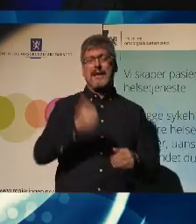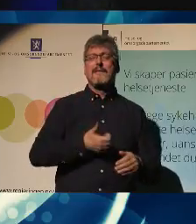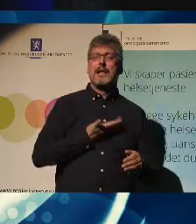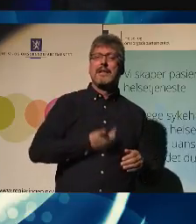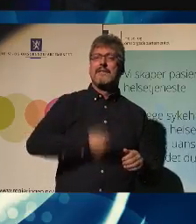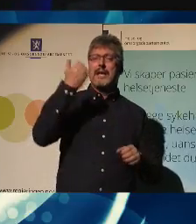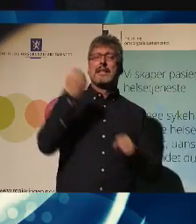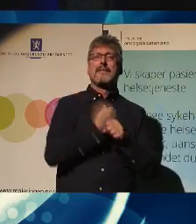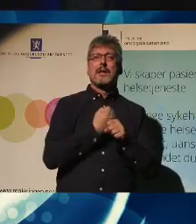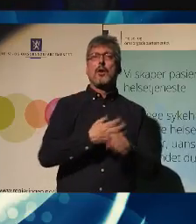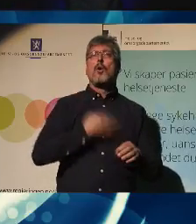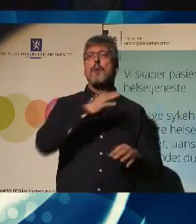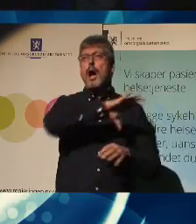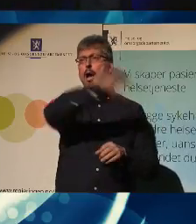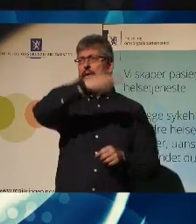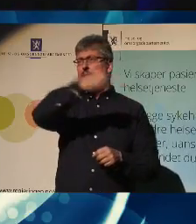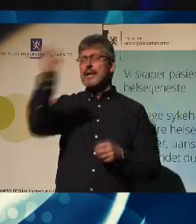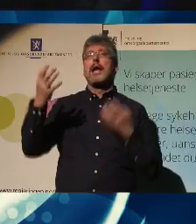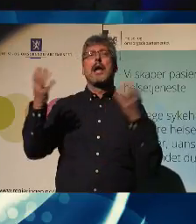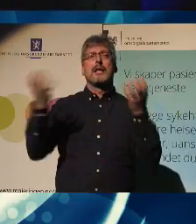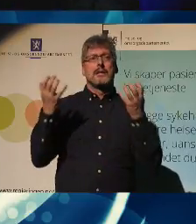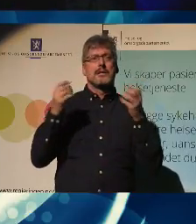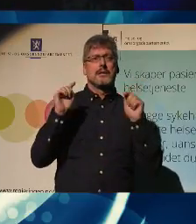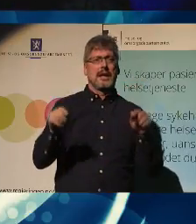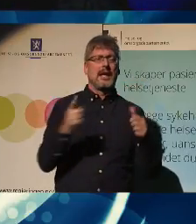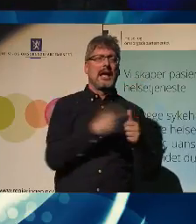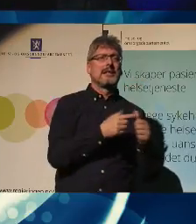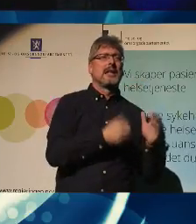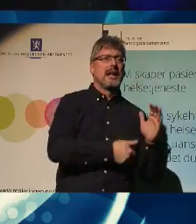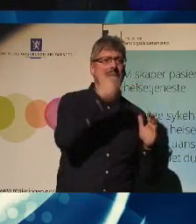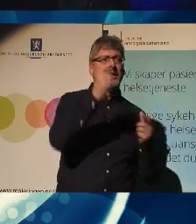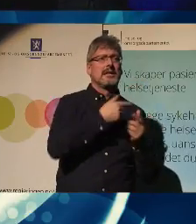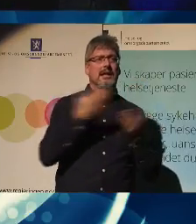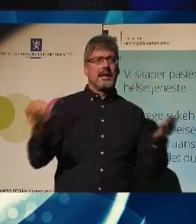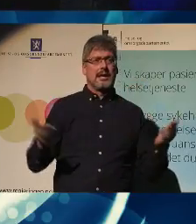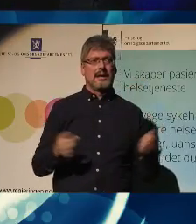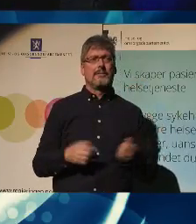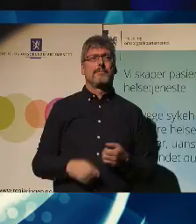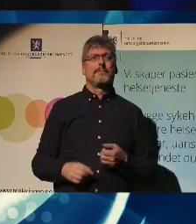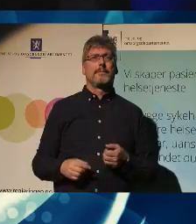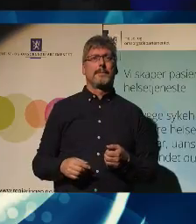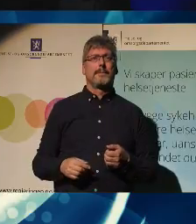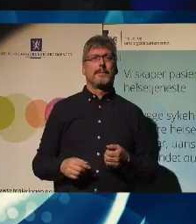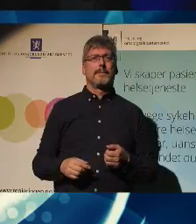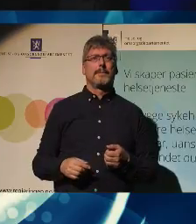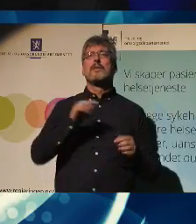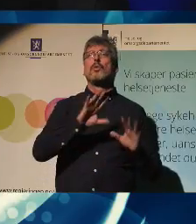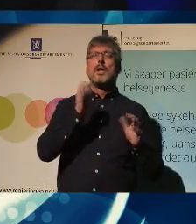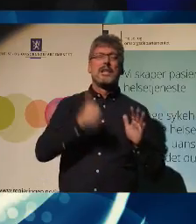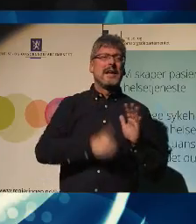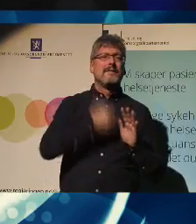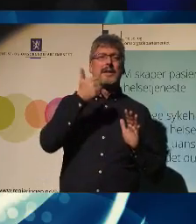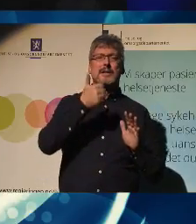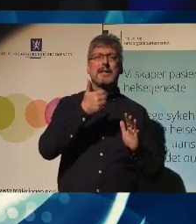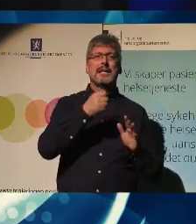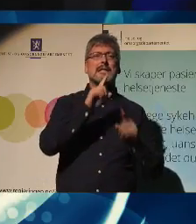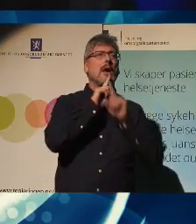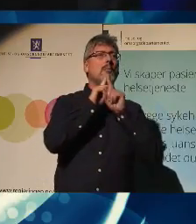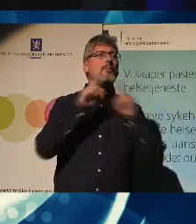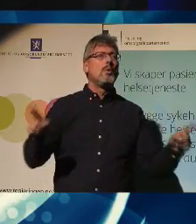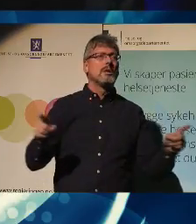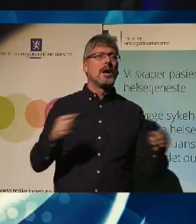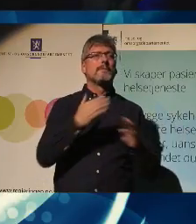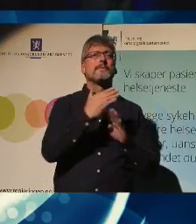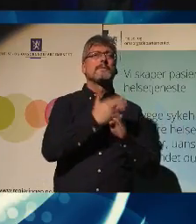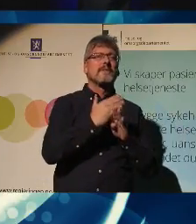at alle dere som sitter her interesserer dere for det, enten dere er ledere eller ikke, og ser inn på hva det betyr. Det aller viktigste budskapet det er at